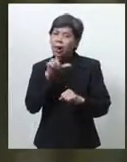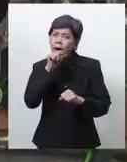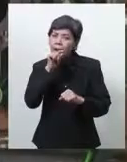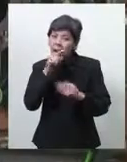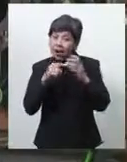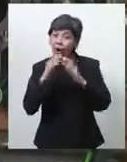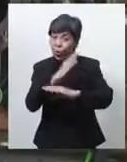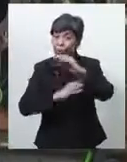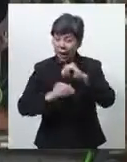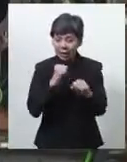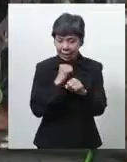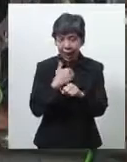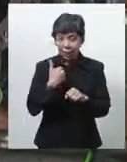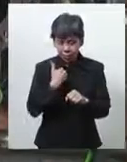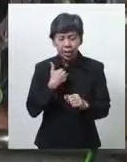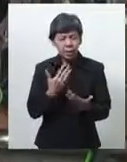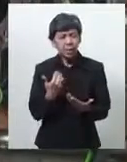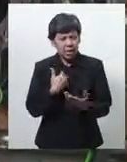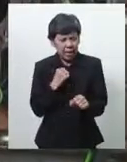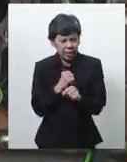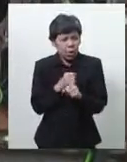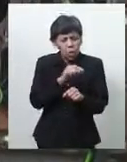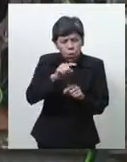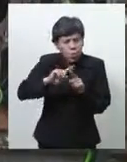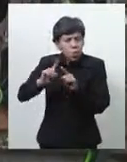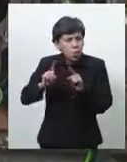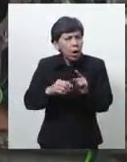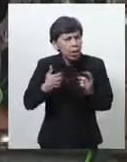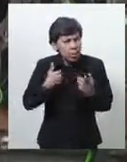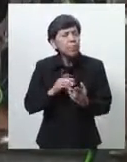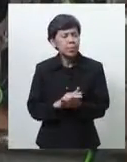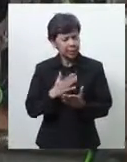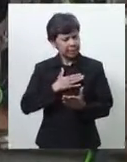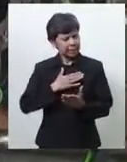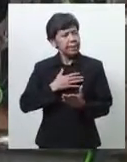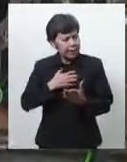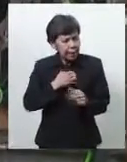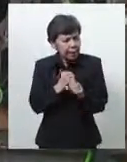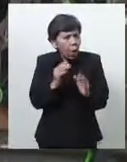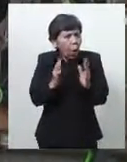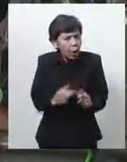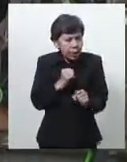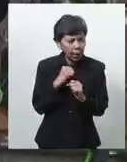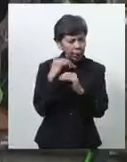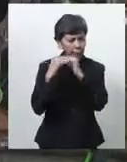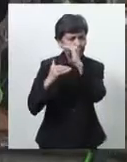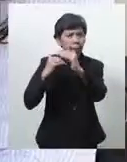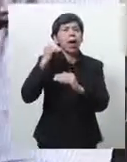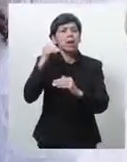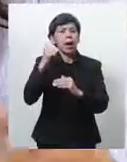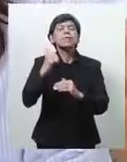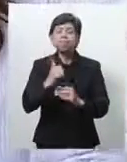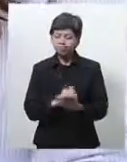ครับแล้วก็ที่ว่าจะทำนู่นทำนี่อะไรอย่างเงี้ยเพื่อที่จะพัฒนามากกว่าตรงนี้จะดีกว่า